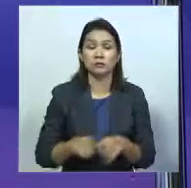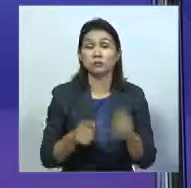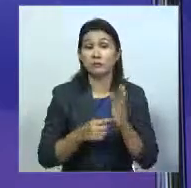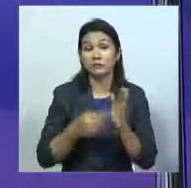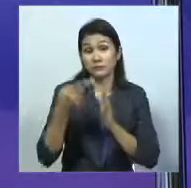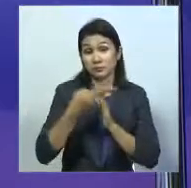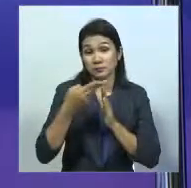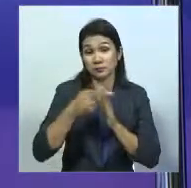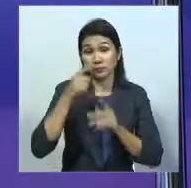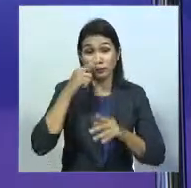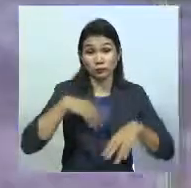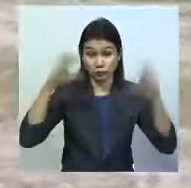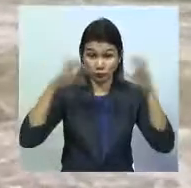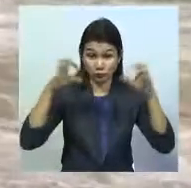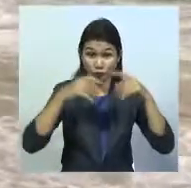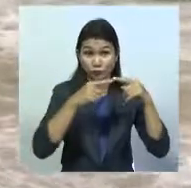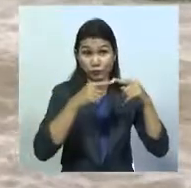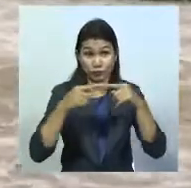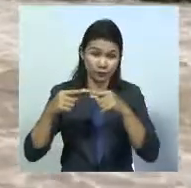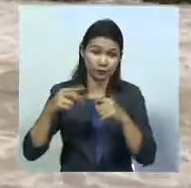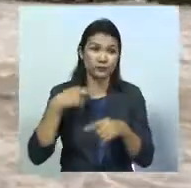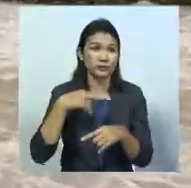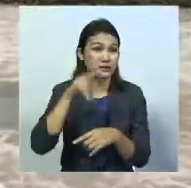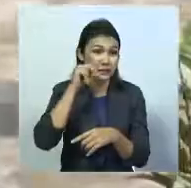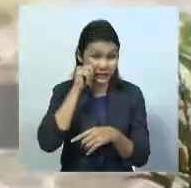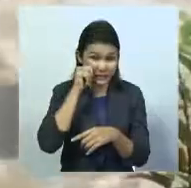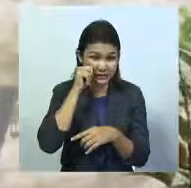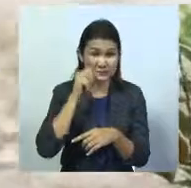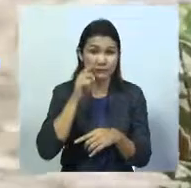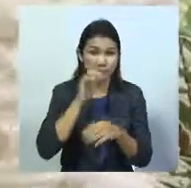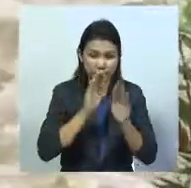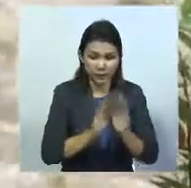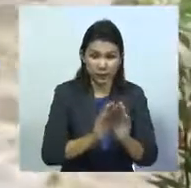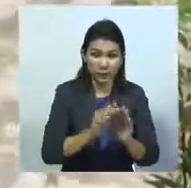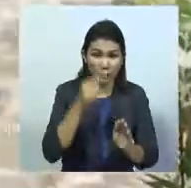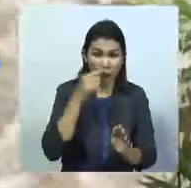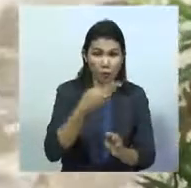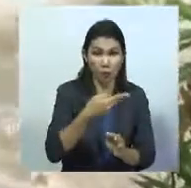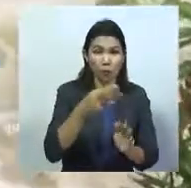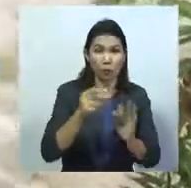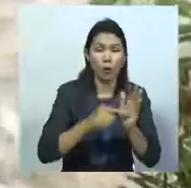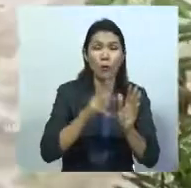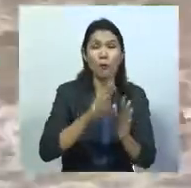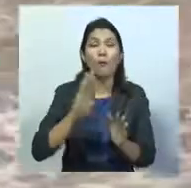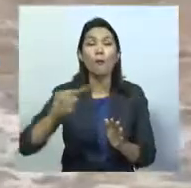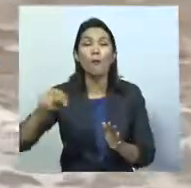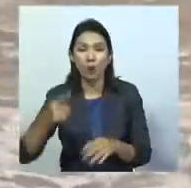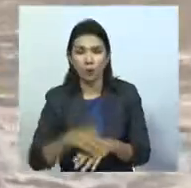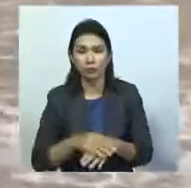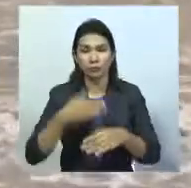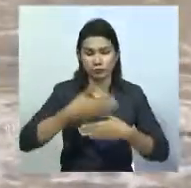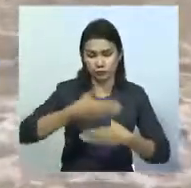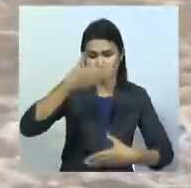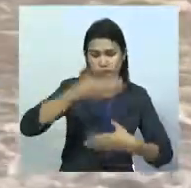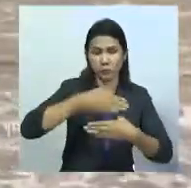อย่างที่จังหวัดหนองคายหลังมีฝนตกต่อเนื่องก็ทำให้โครงการส่งน้ำและบำรุงน้ำห้วยโมงอำเภอท่าบ่อนั้นต้องเปิ